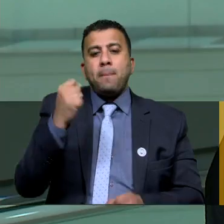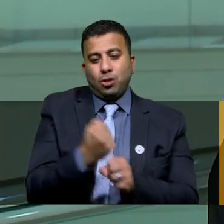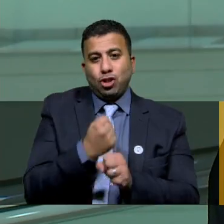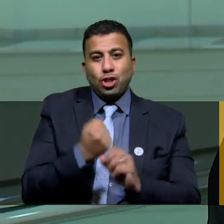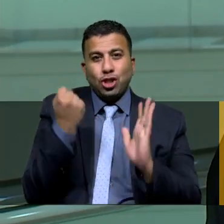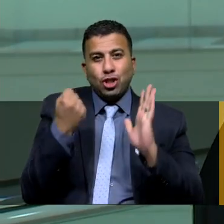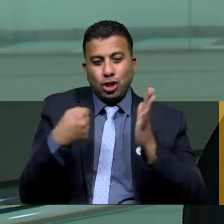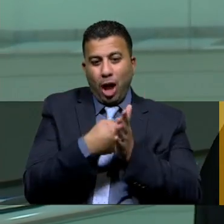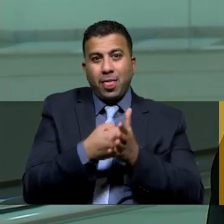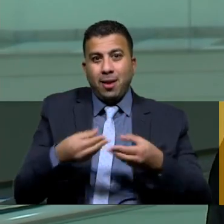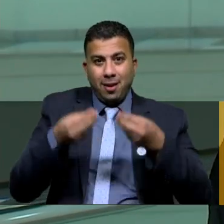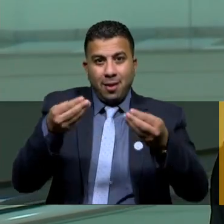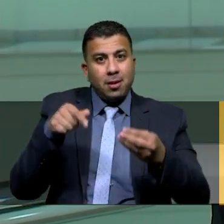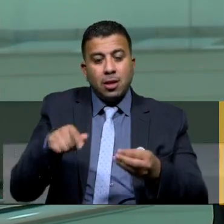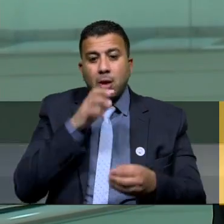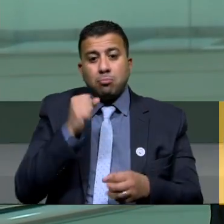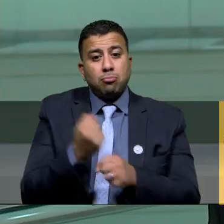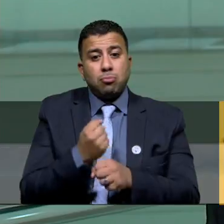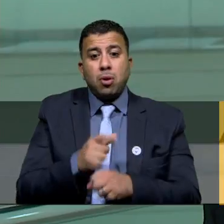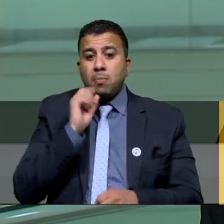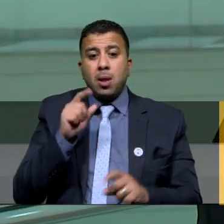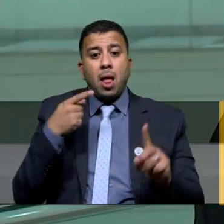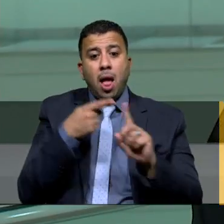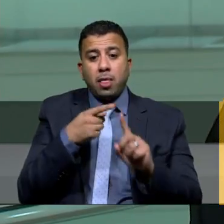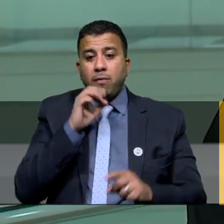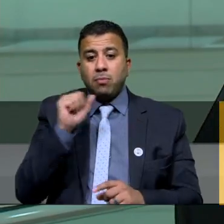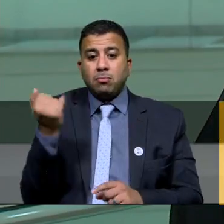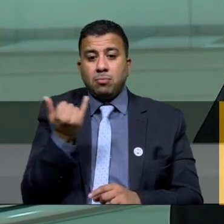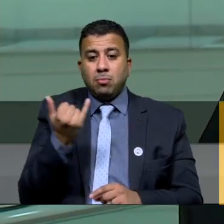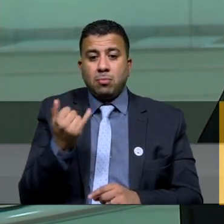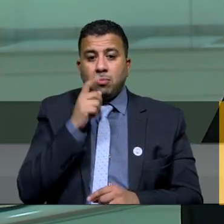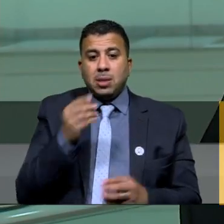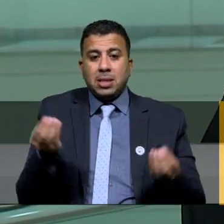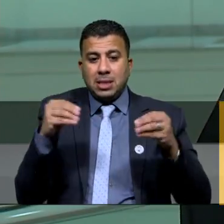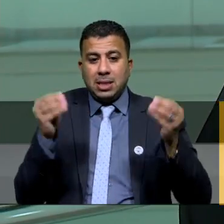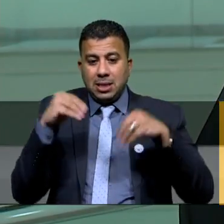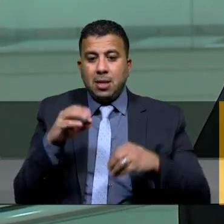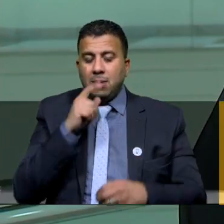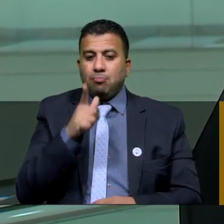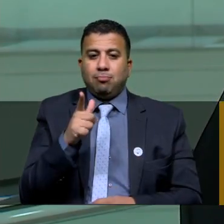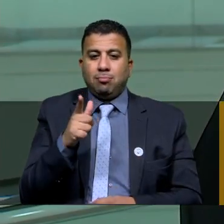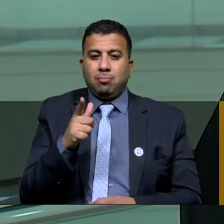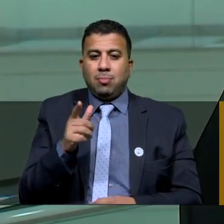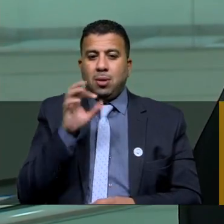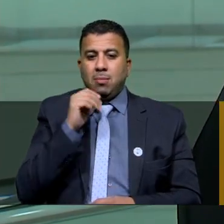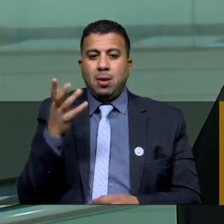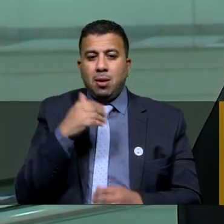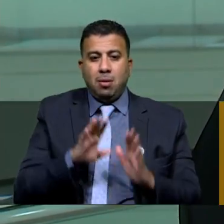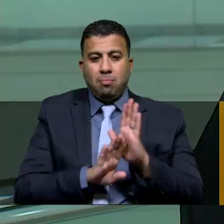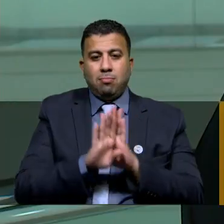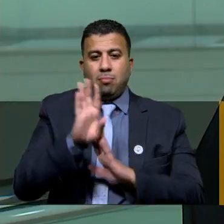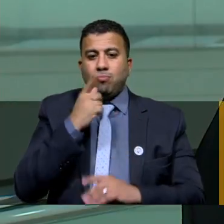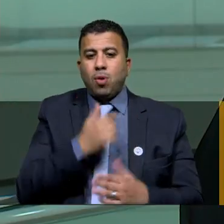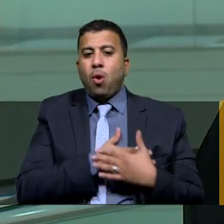البرلماني في هاي الفترة صراحة كان الهدف من أننا استزادة من المعرفة. الواحد يوصل مرحلة أنه